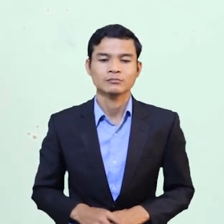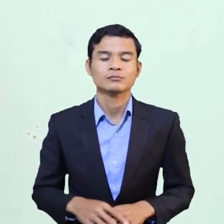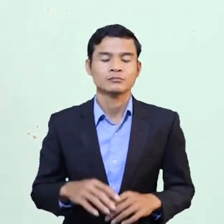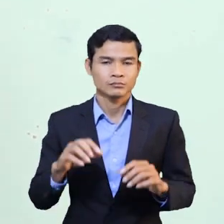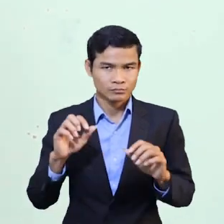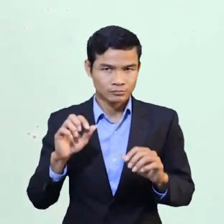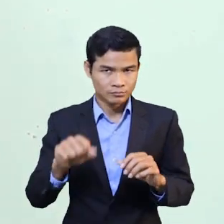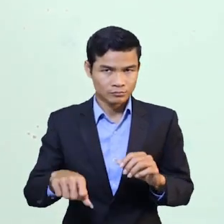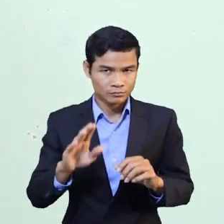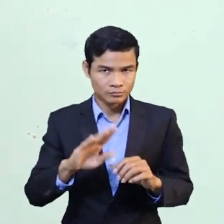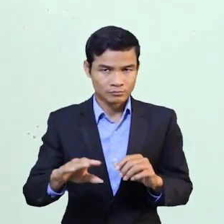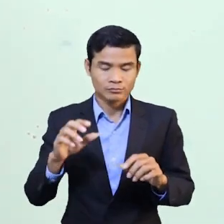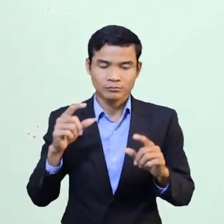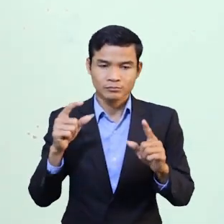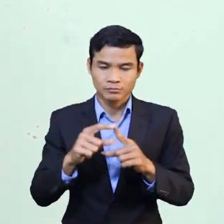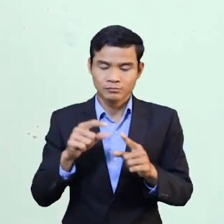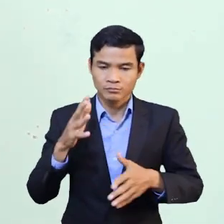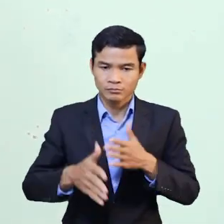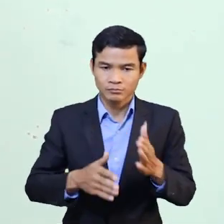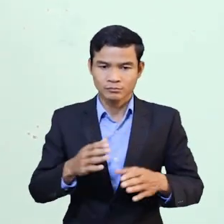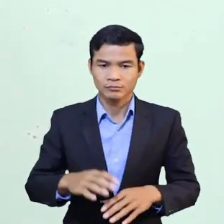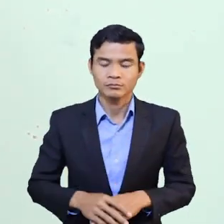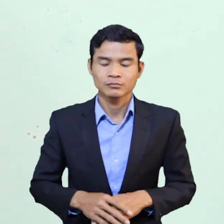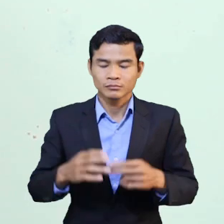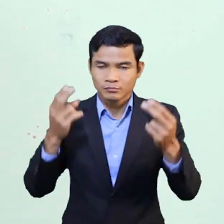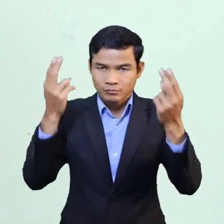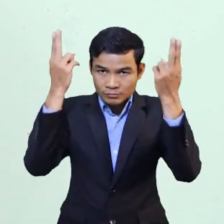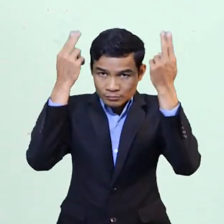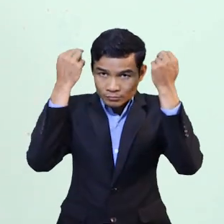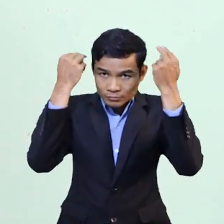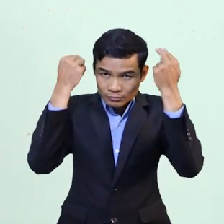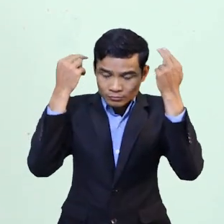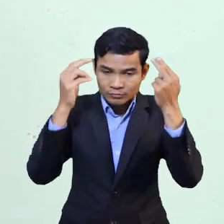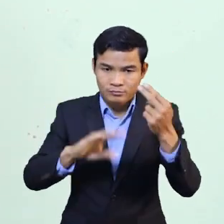cha bịa này ăn thá tuân xài